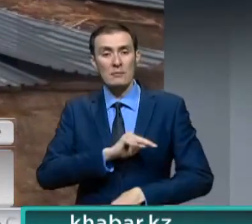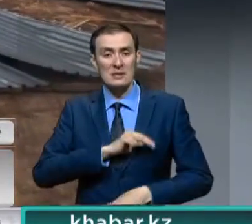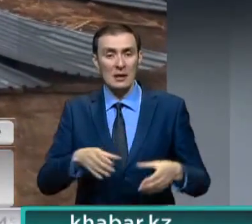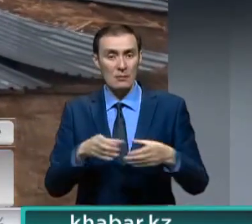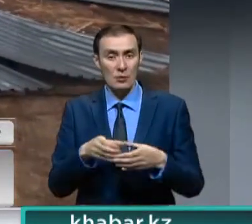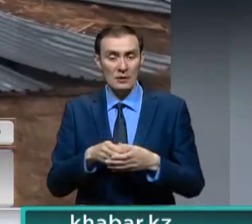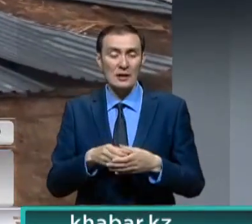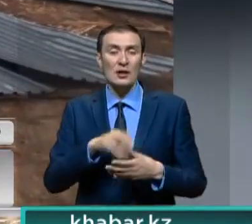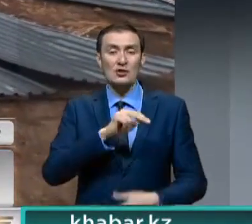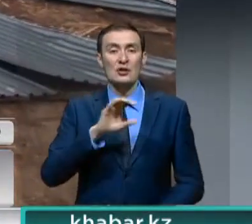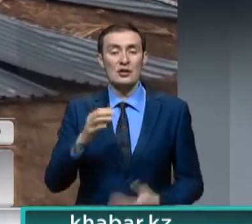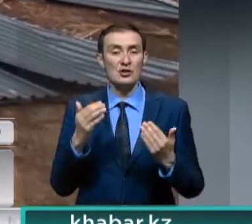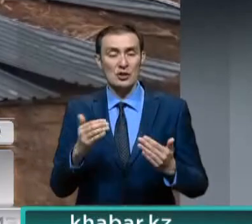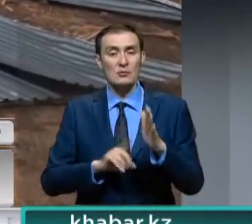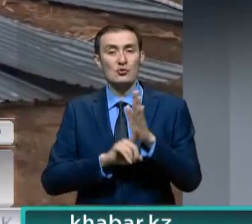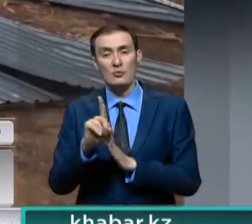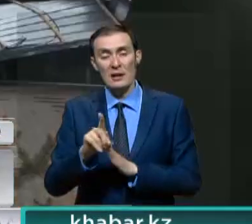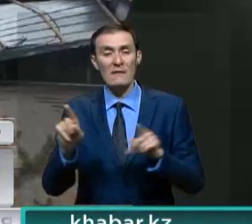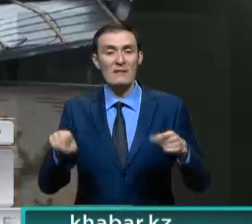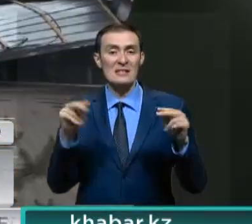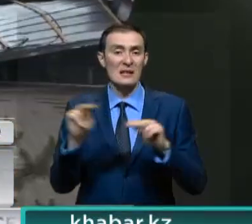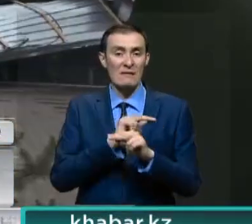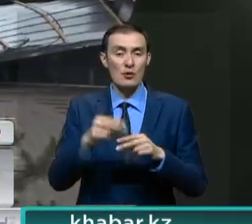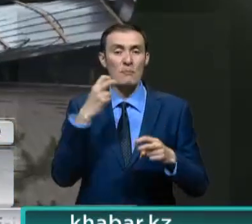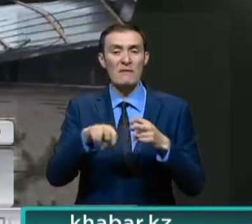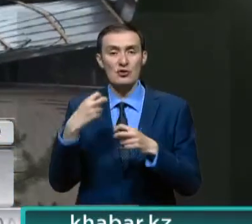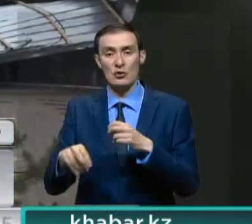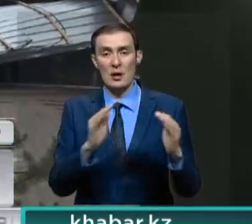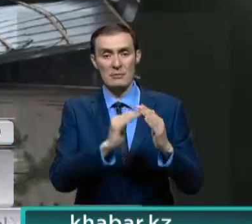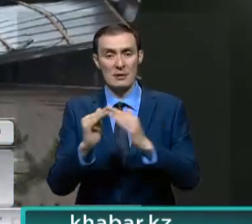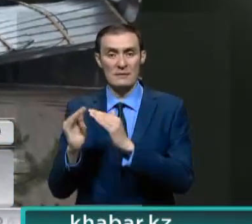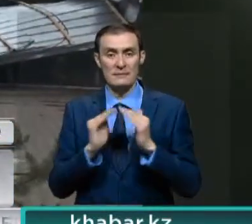группа. Специалисты ДЧС уже приступили к восстановлению поврежденных объектов.